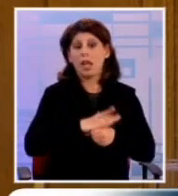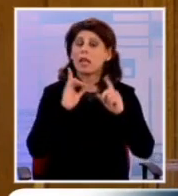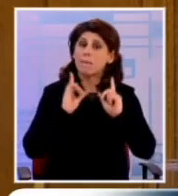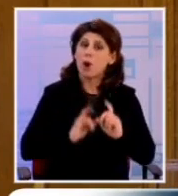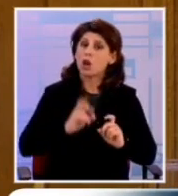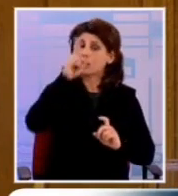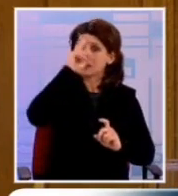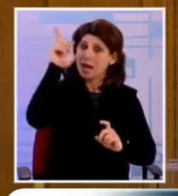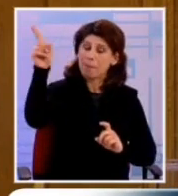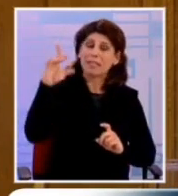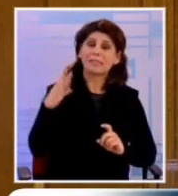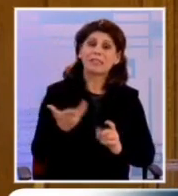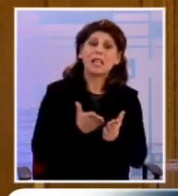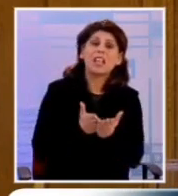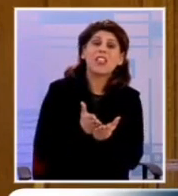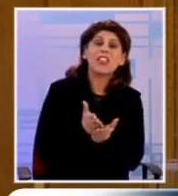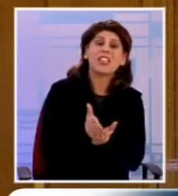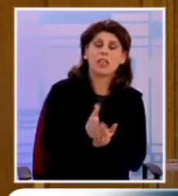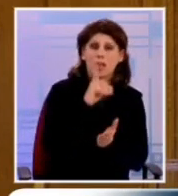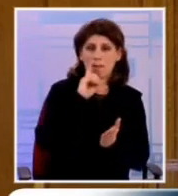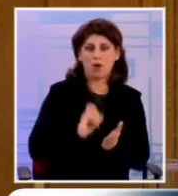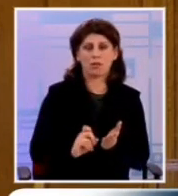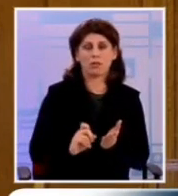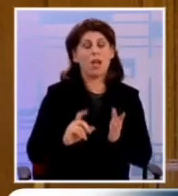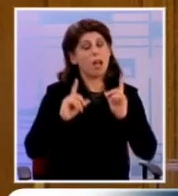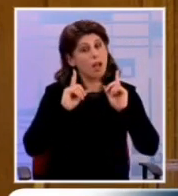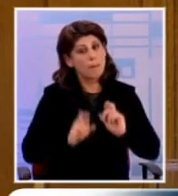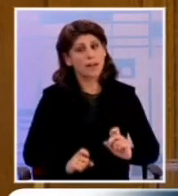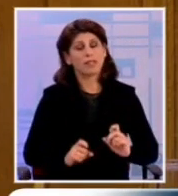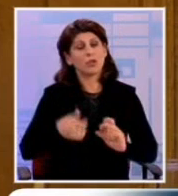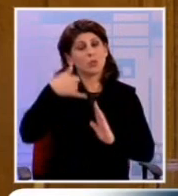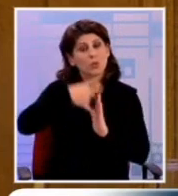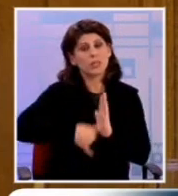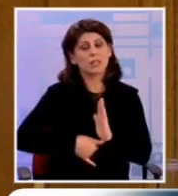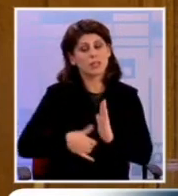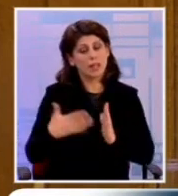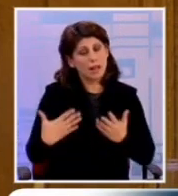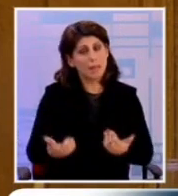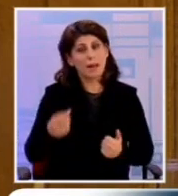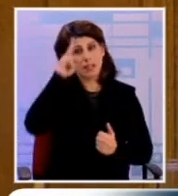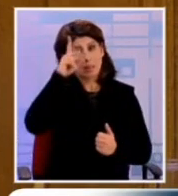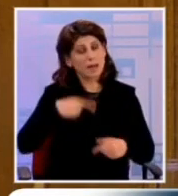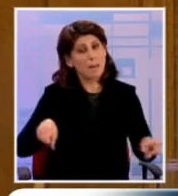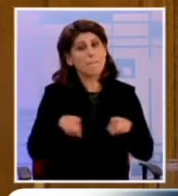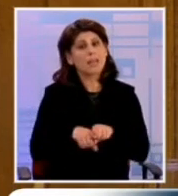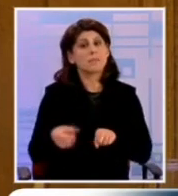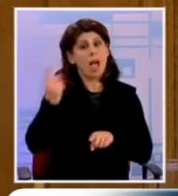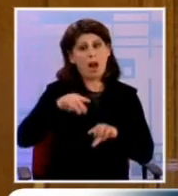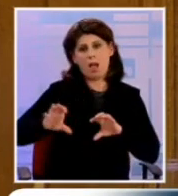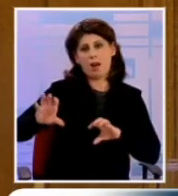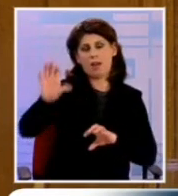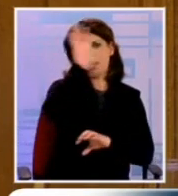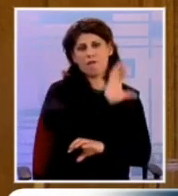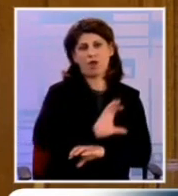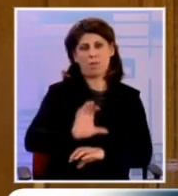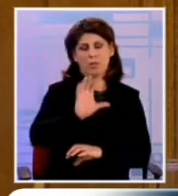της Γερμανίας είναι και ηθική, άρα και απαραίτητη για την ουσιαστική συνύπαρξή της με τις άλλες χώρες της